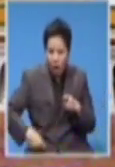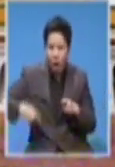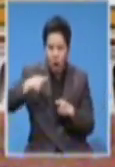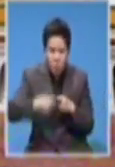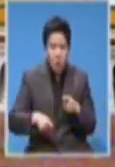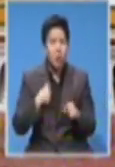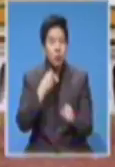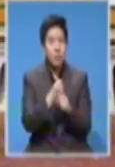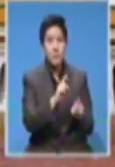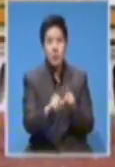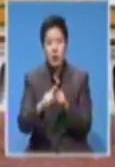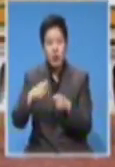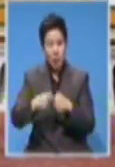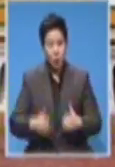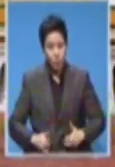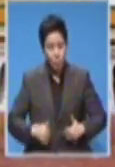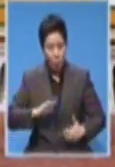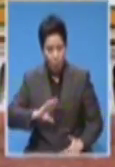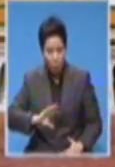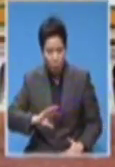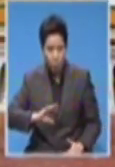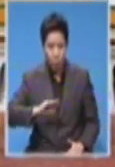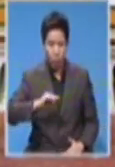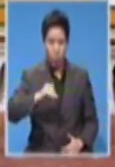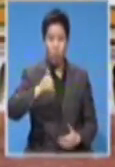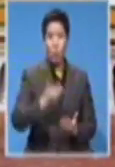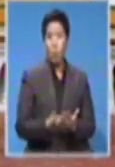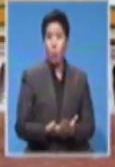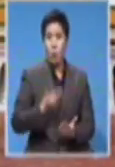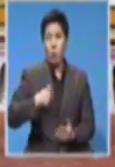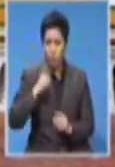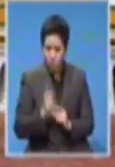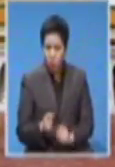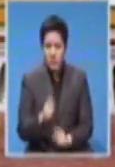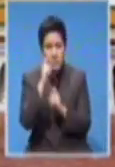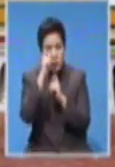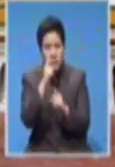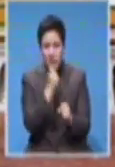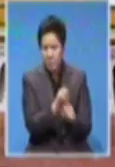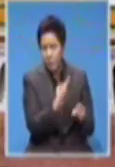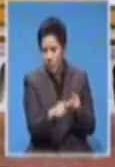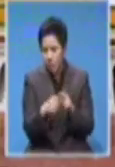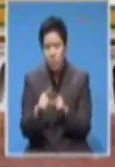จะมีชีวิตความอยู่ที่ดีขึ้นกว่าจะร่ำรวยขนาดนี้ก็เสี่ยงหลายๆอย่างมามีมาตรการต่างๆ